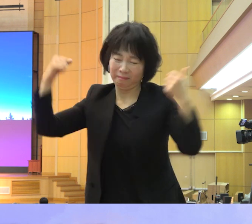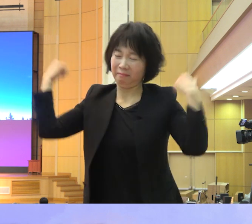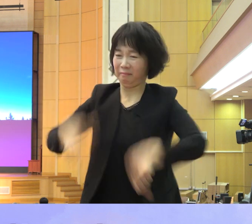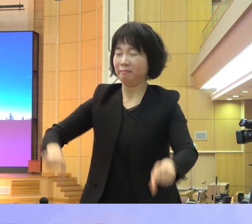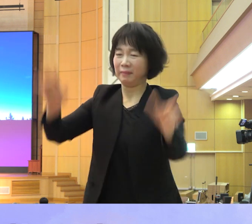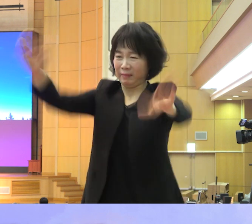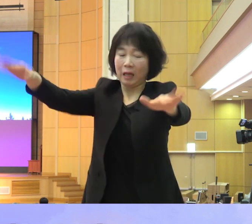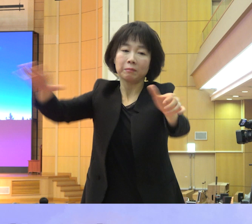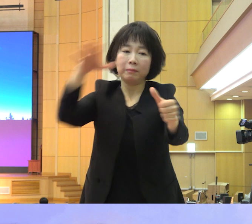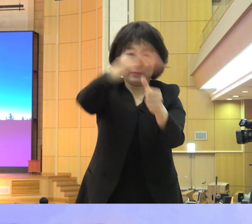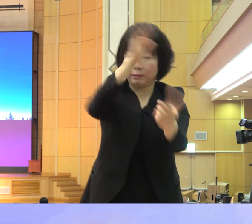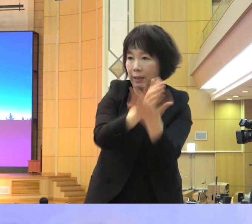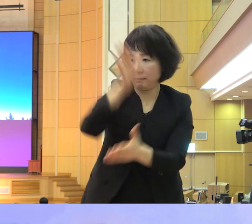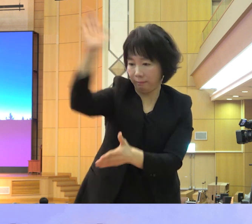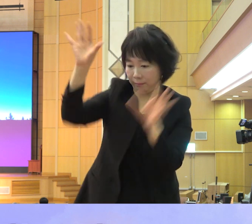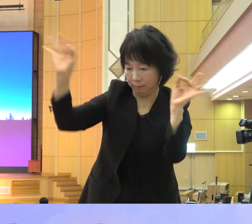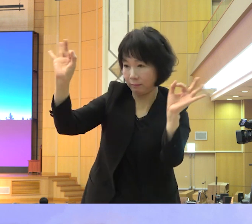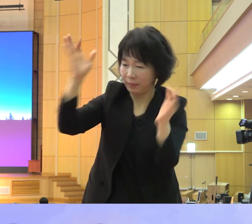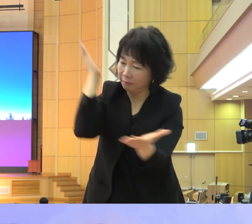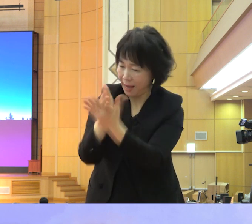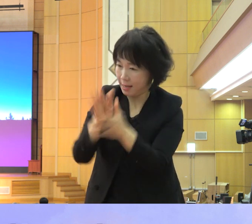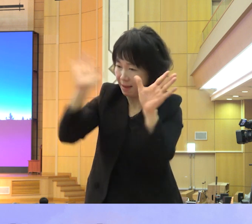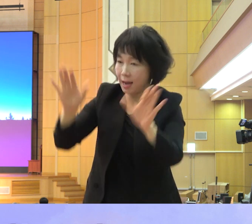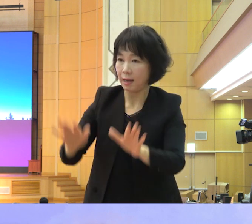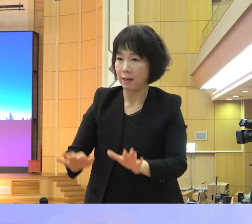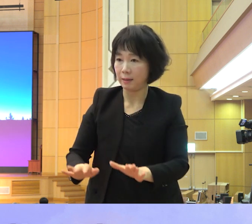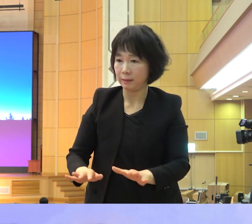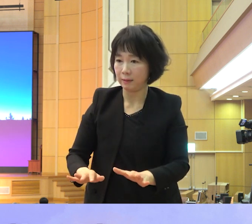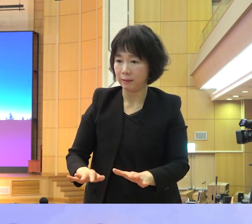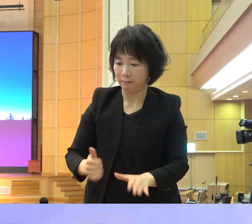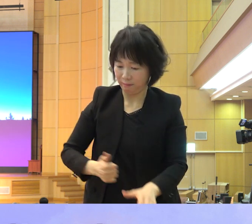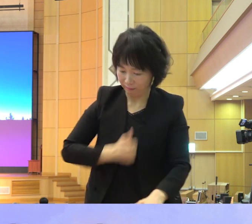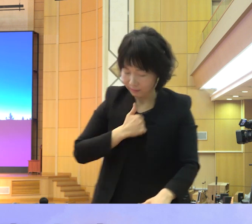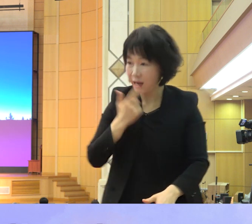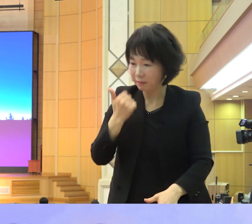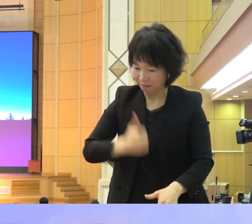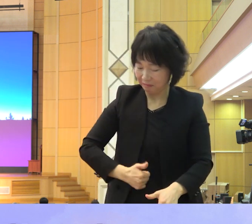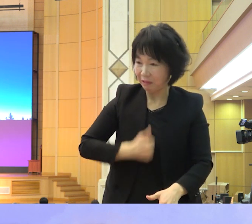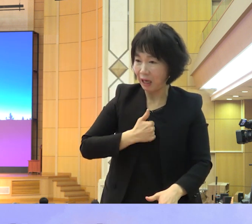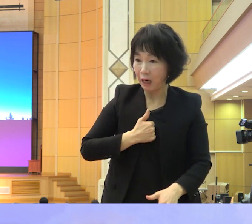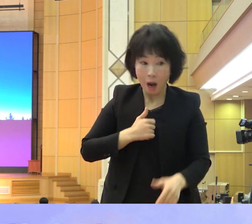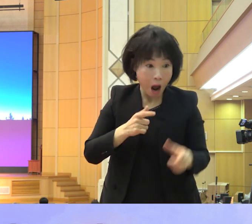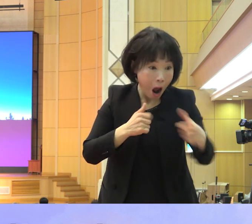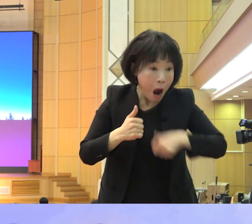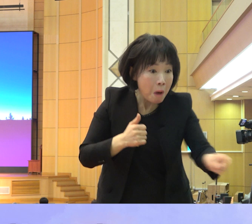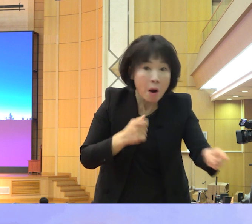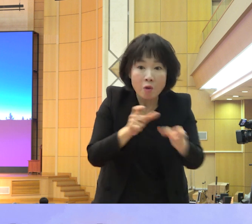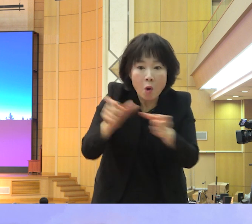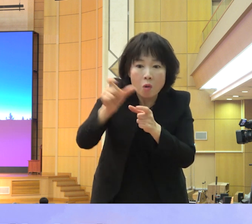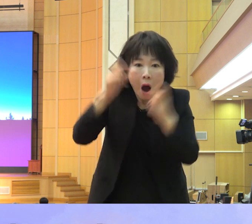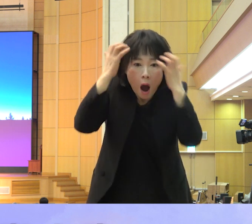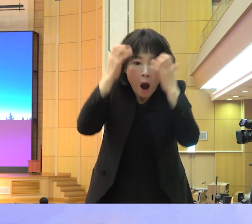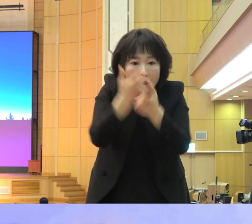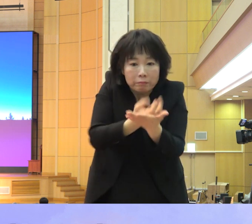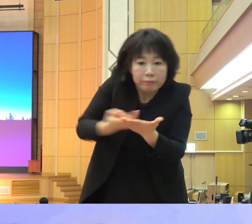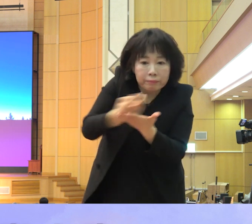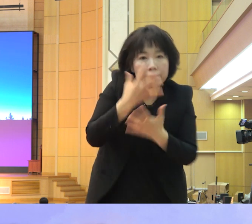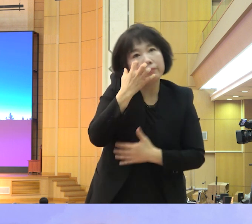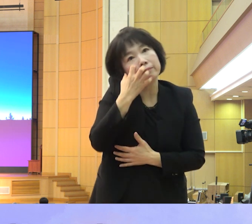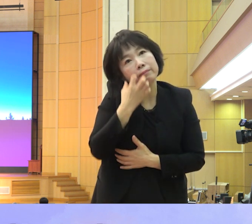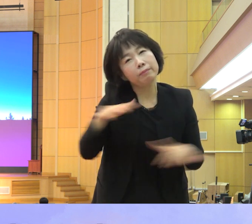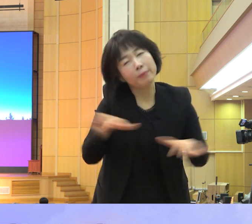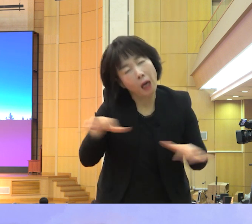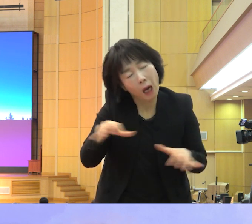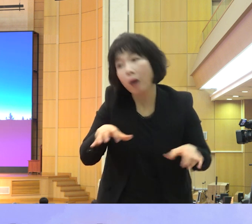못할 바엔 그냥 내버려두시오. 아이를 고치려고 막 한다고 해서 아이가 더 저렇게 고통을 받고